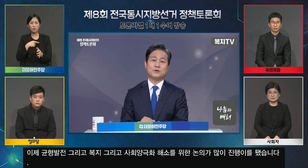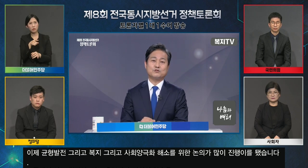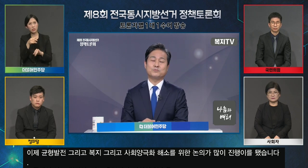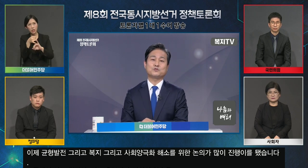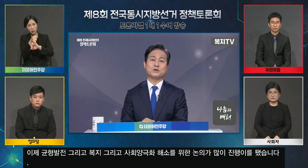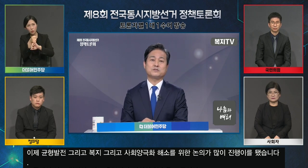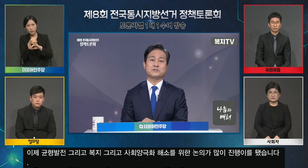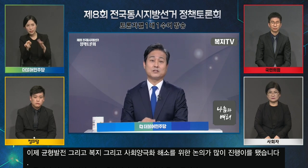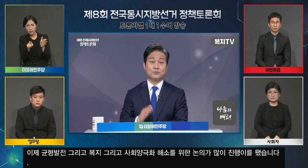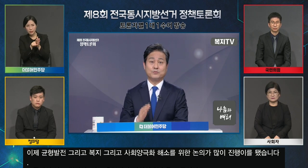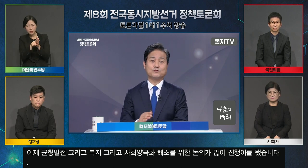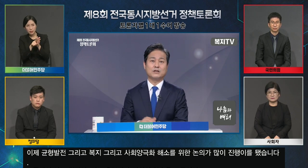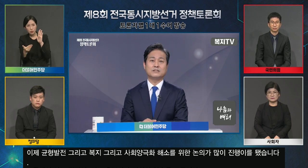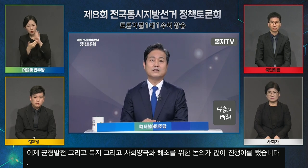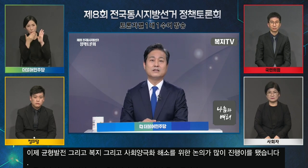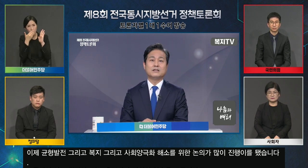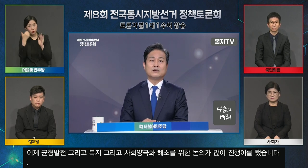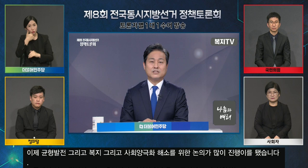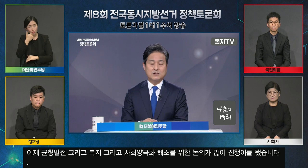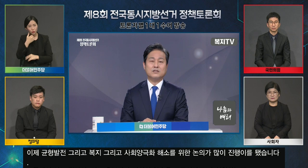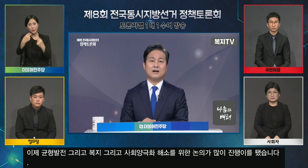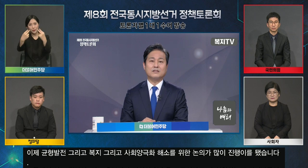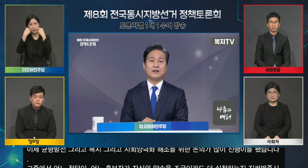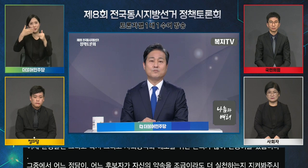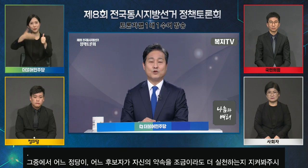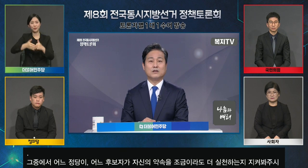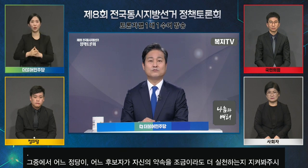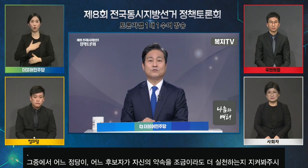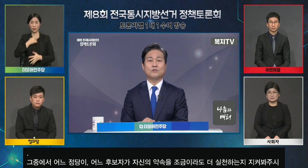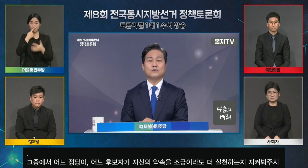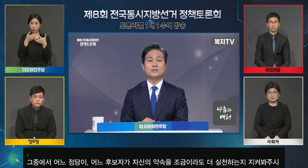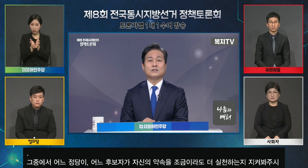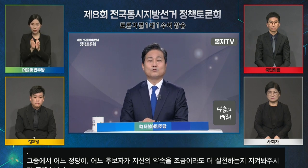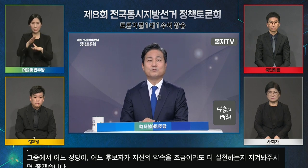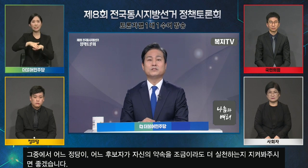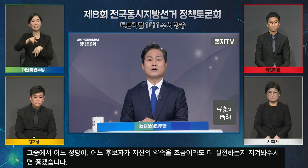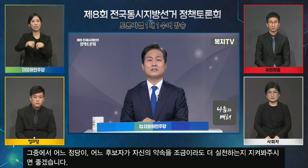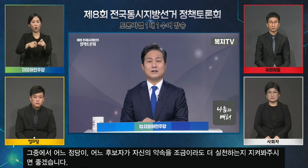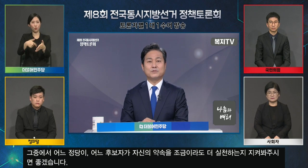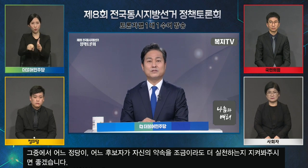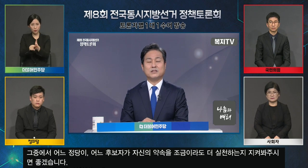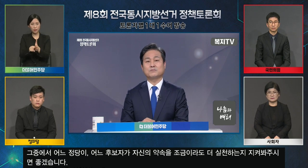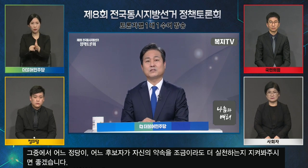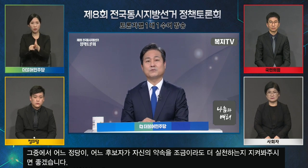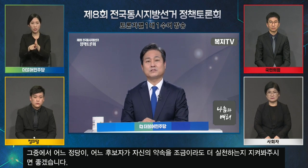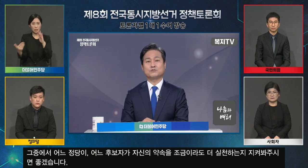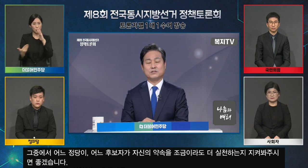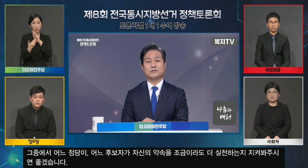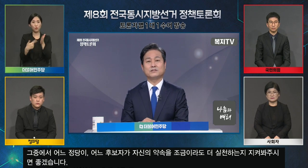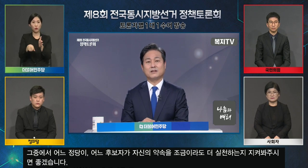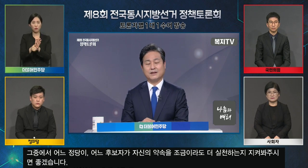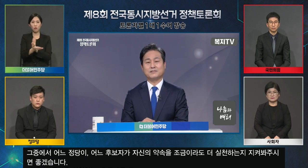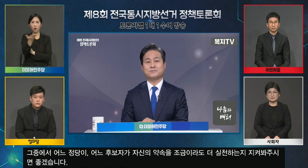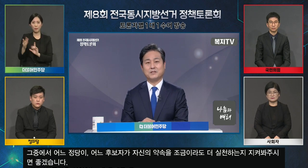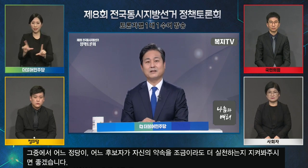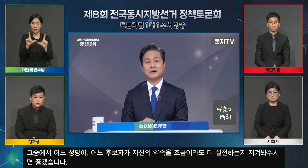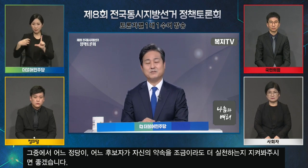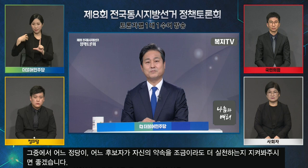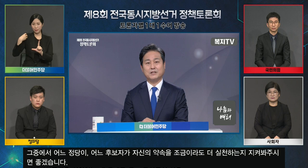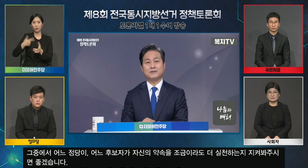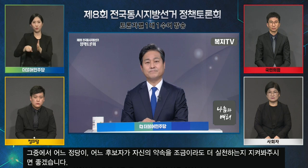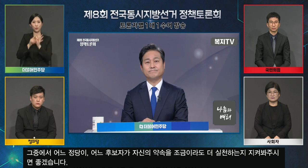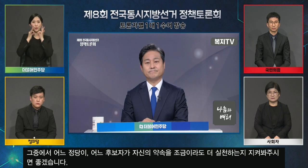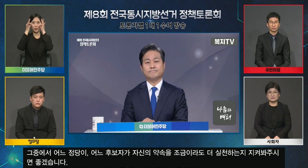지켜봐주시면 좋겠습니다. 더불어민주당은 실천하는 데 무게를 두고 국민들의 삶을 책임지기 위해서 최선을 다하겠습니다.